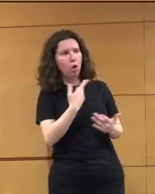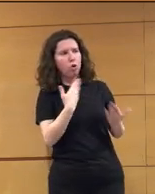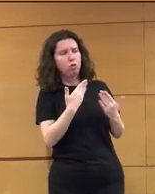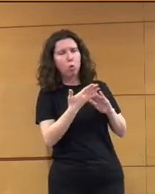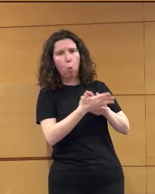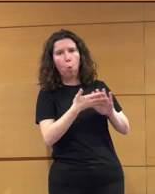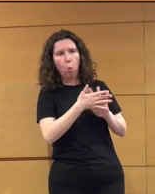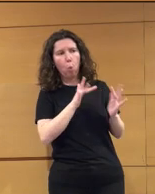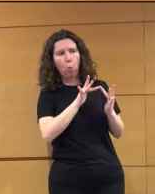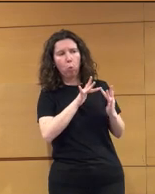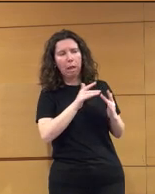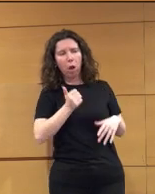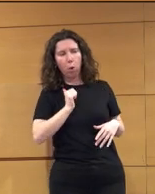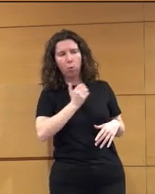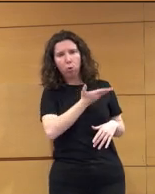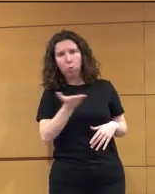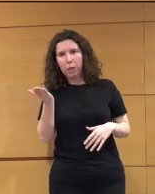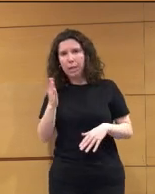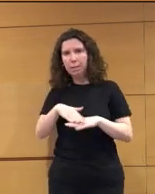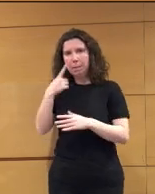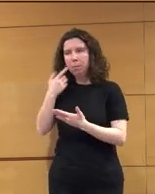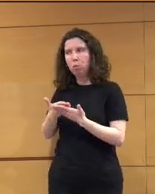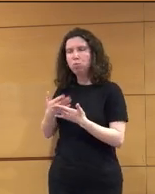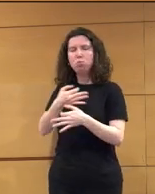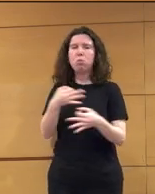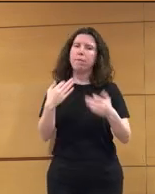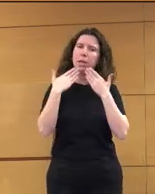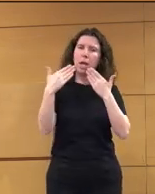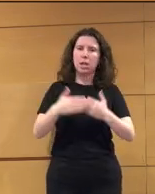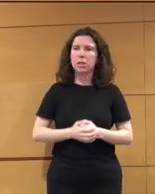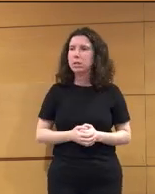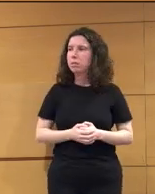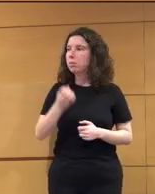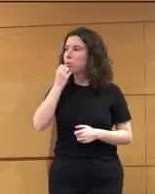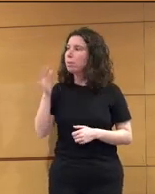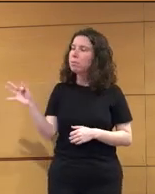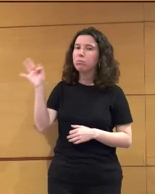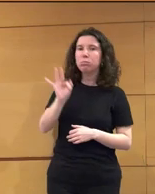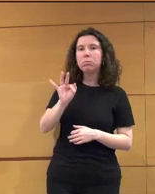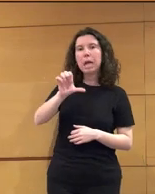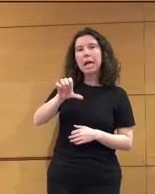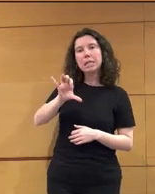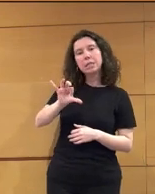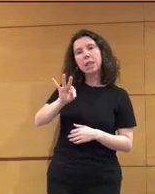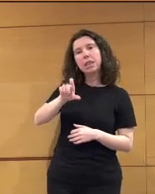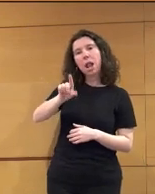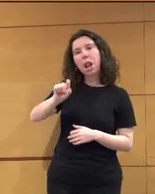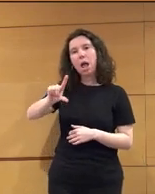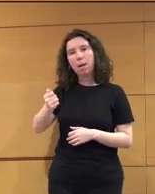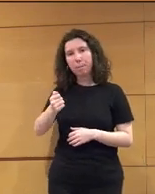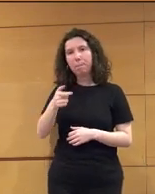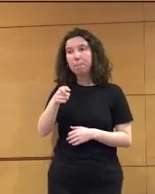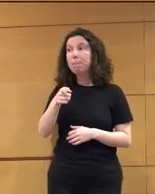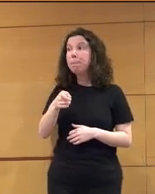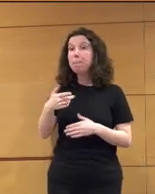bona oportunitat per fer aquests testatges. Gràcies. Molt bé, Estela, ens has parlat ja del futur,